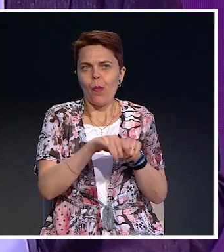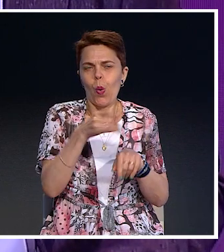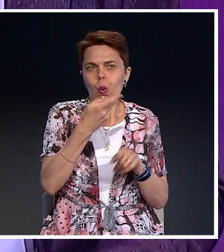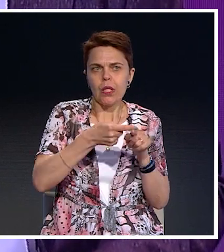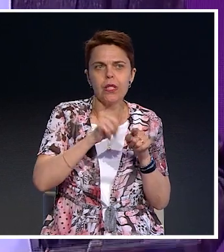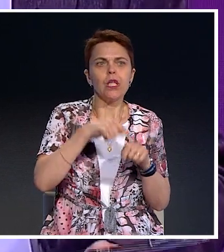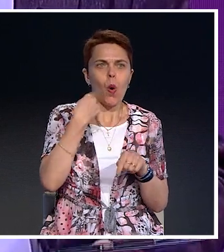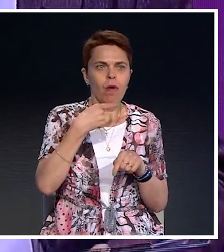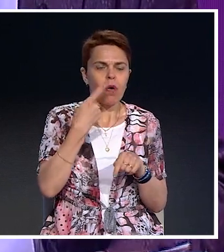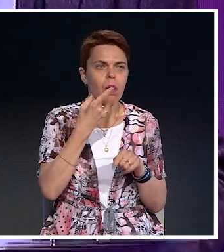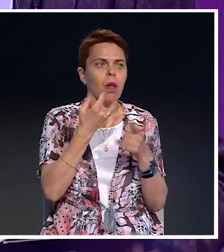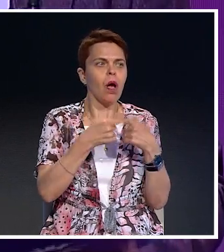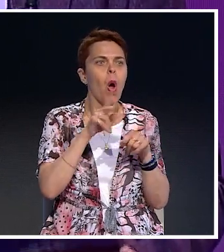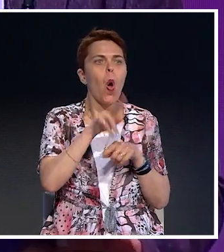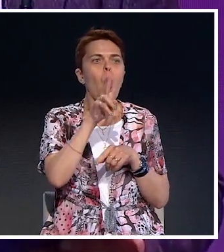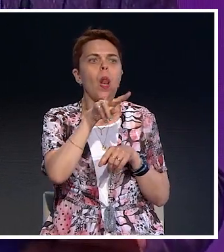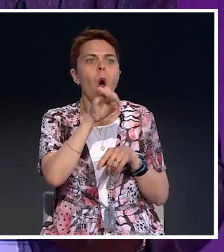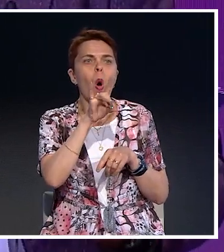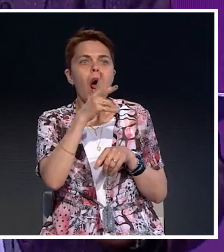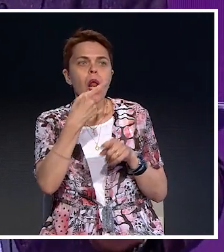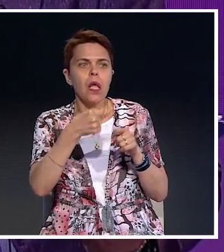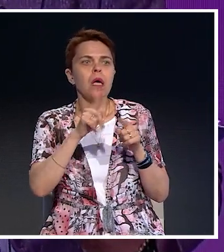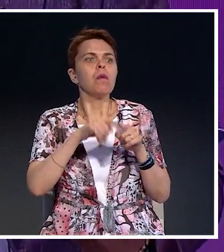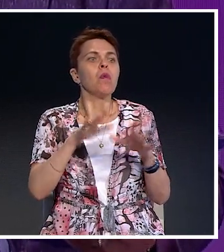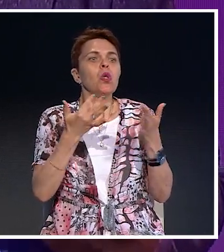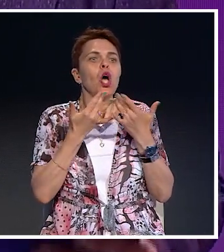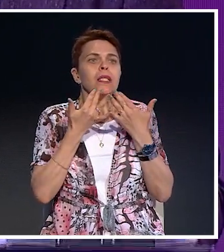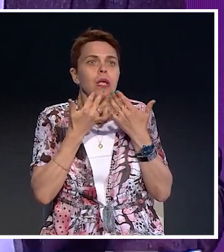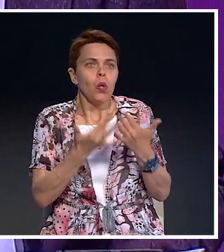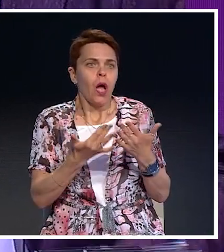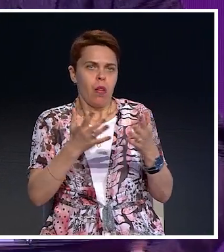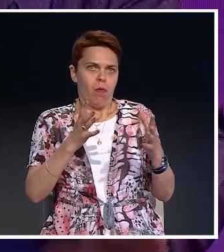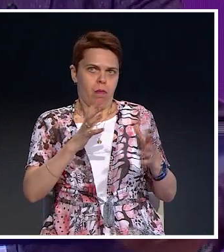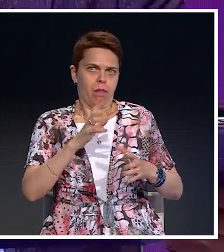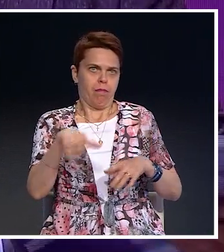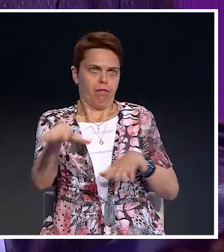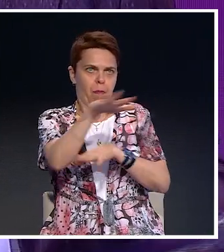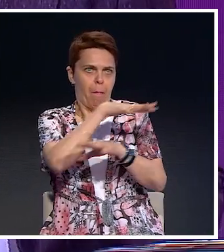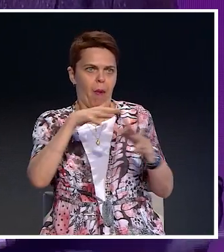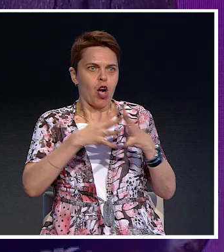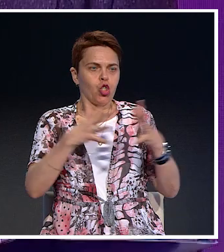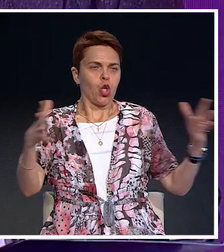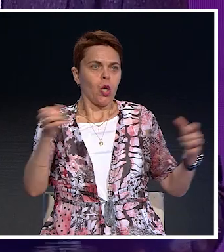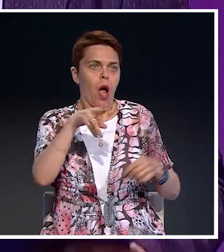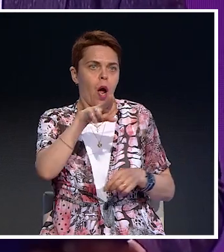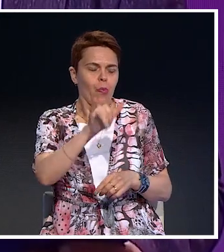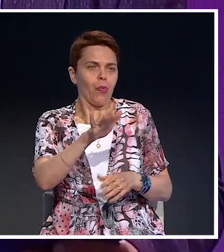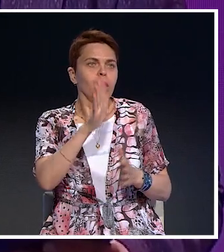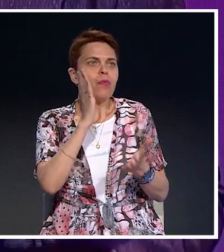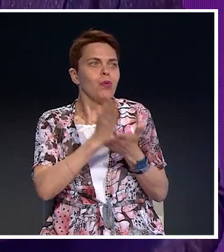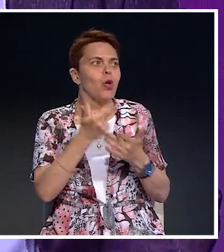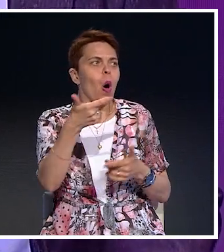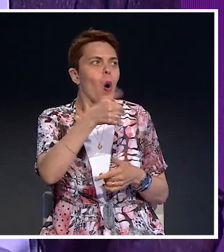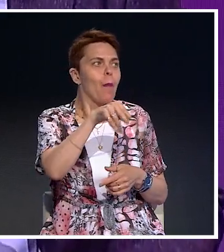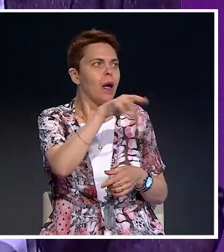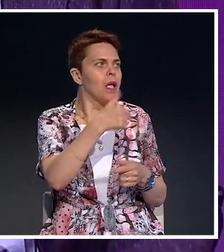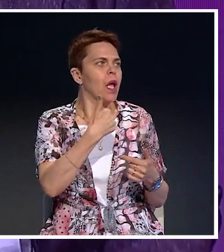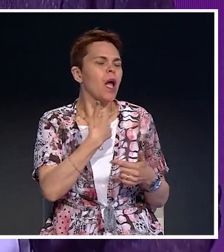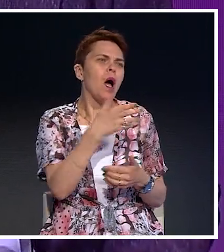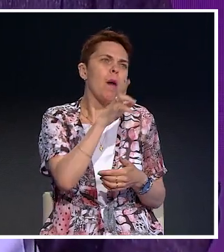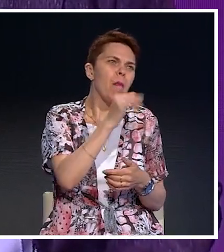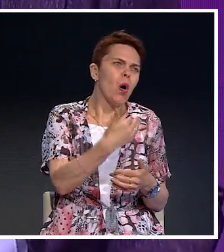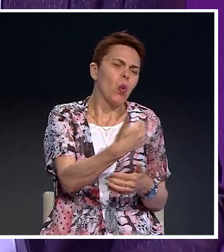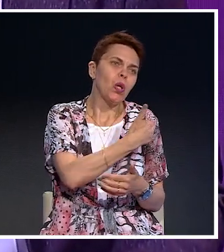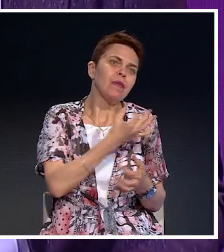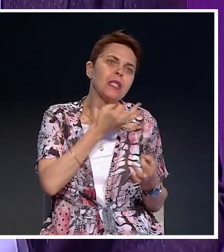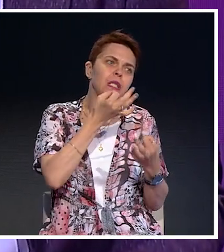з локального рівня потім будуть рости політики національного масштабу. І все починається у цих громадах, які тепер у нас є. Але я би